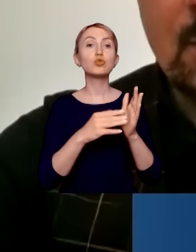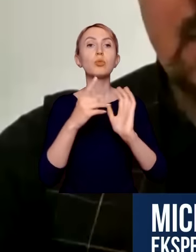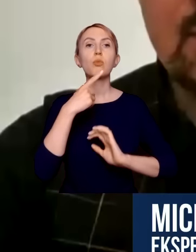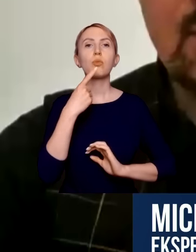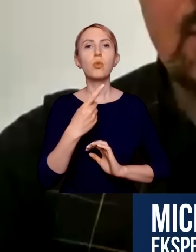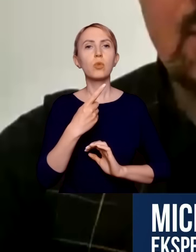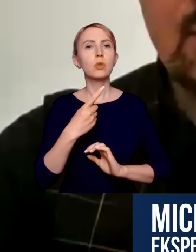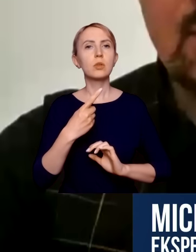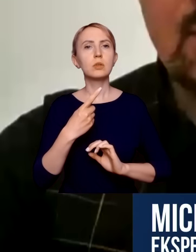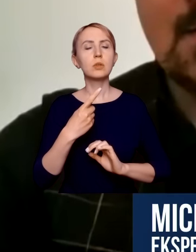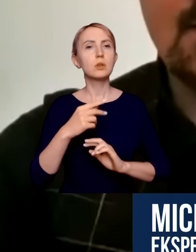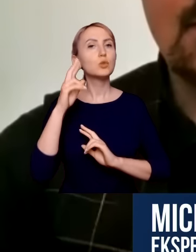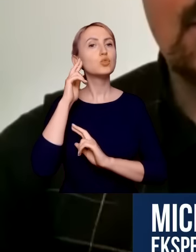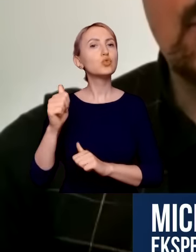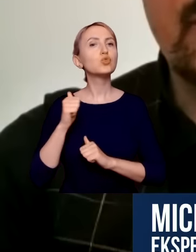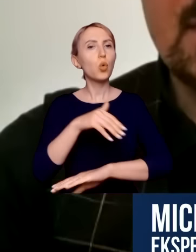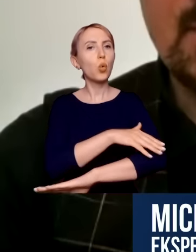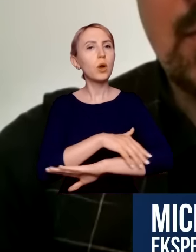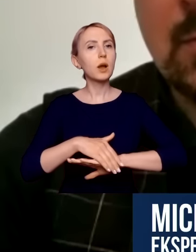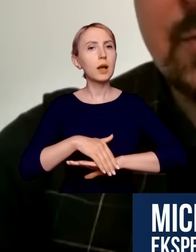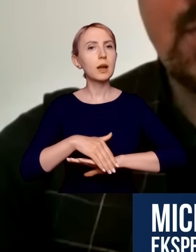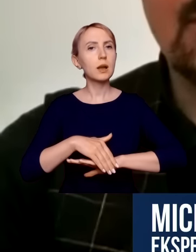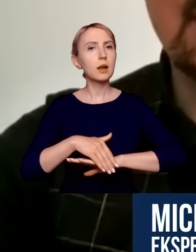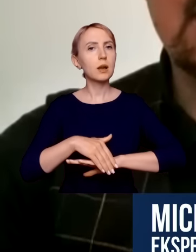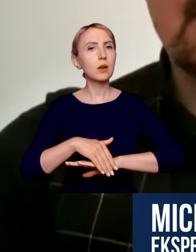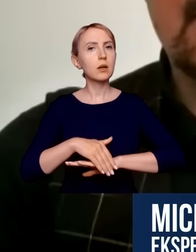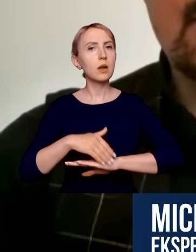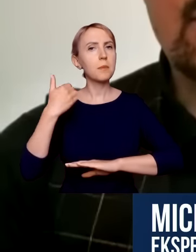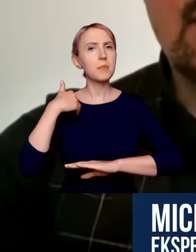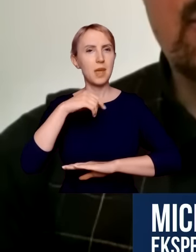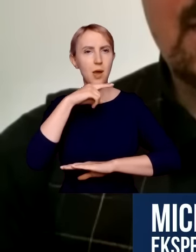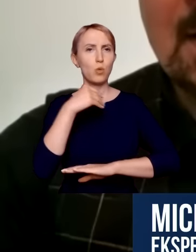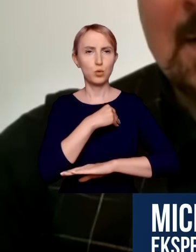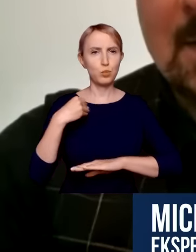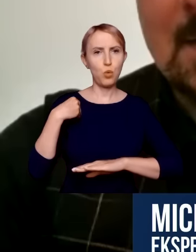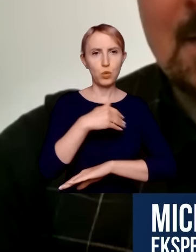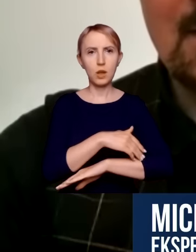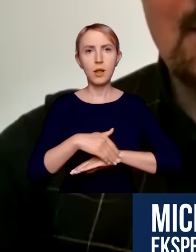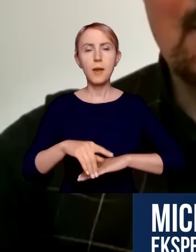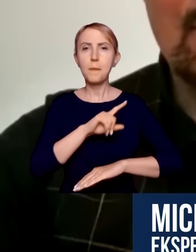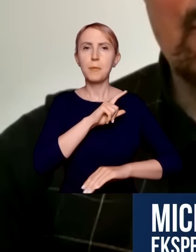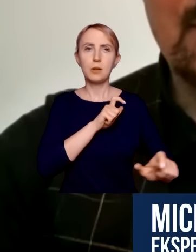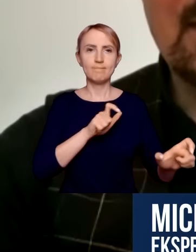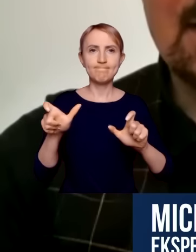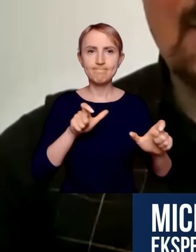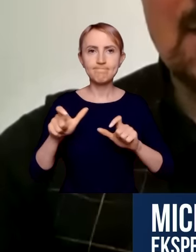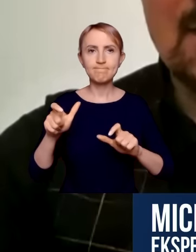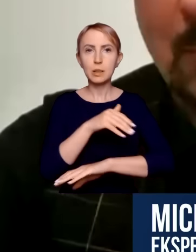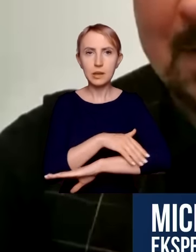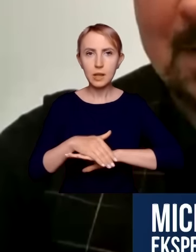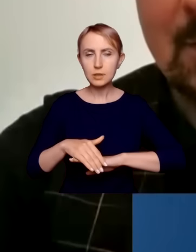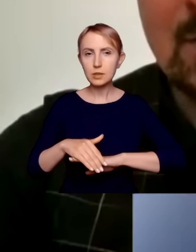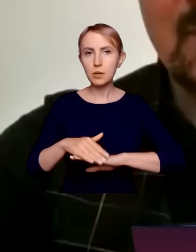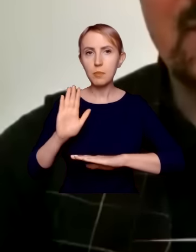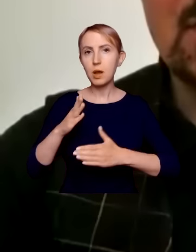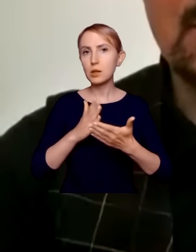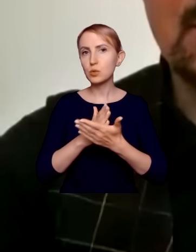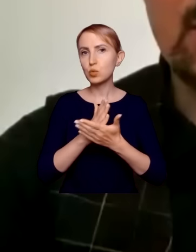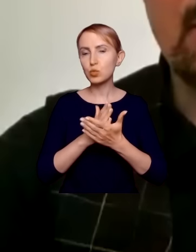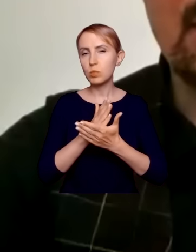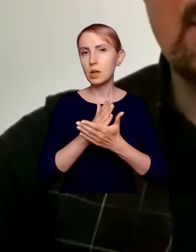nasi żołnierze na granicy, no głównie z Białorusią, strzegą tej granicy, służą na tak zwanych słupkach, jak